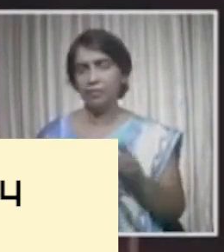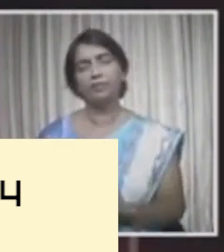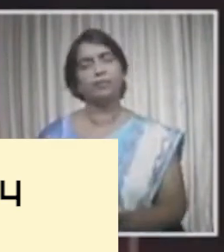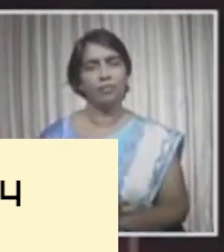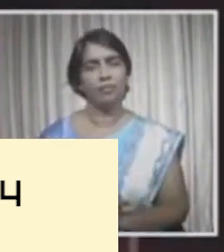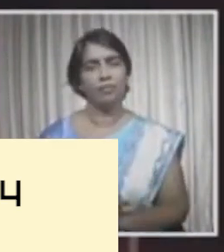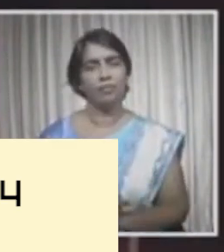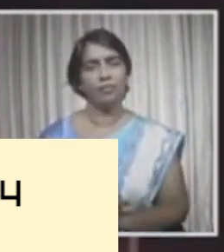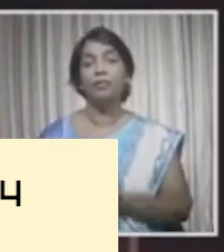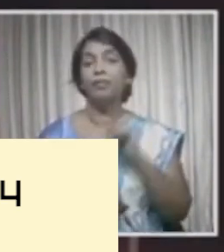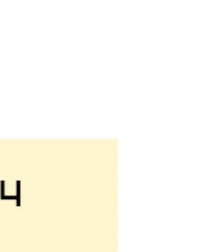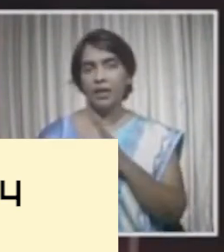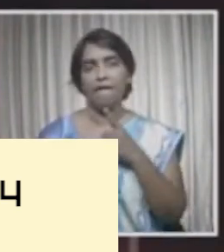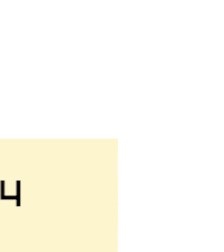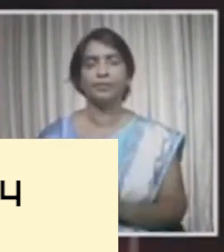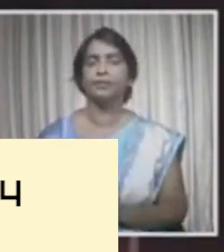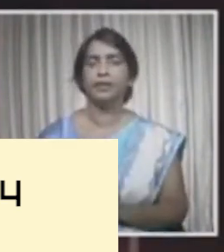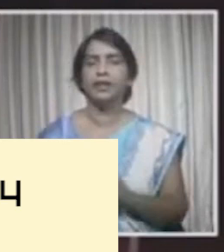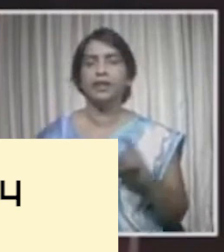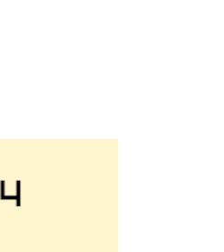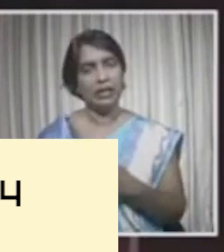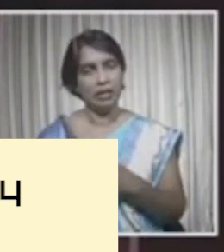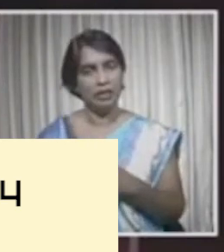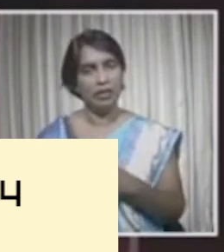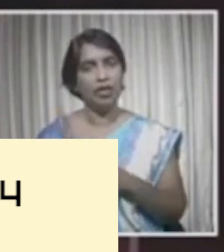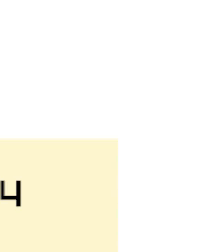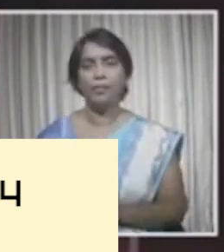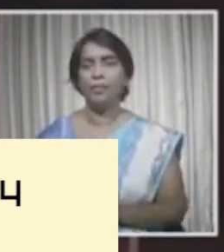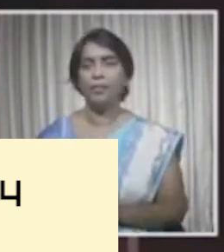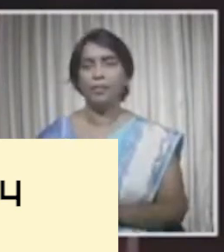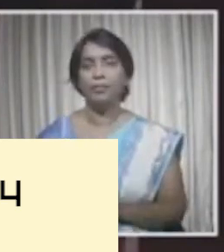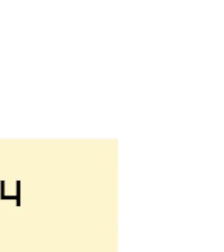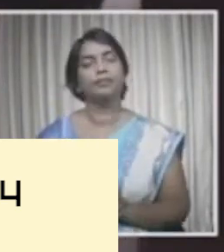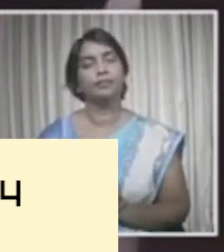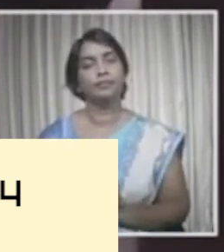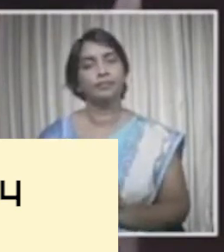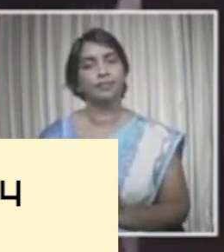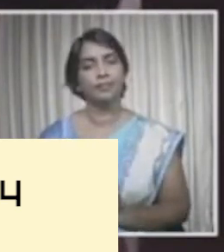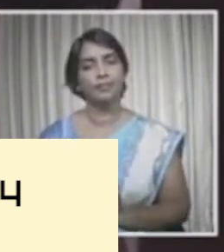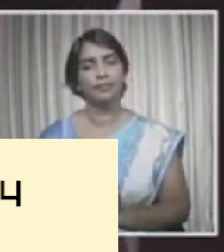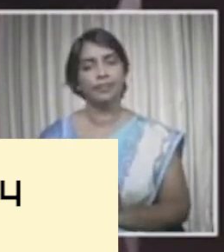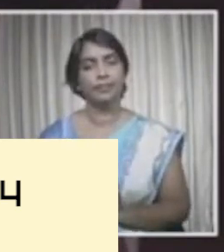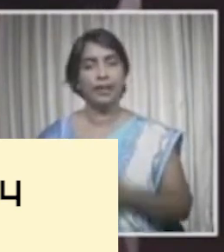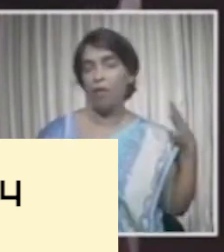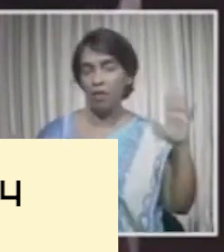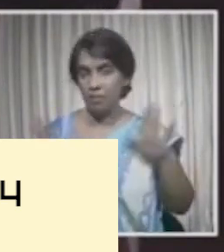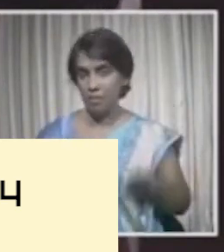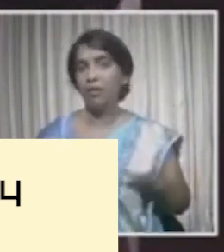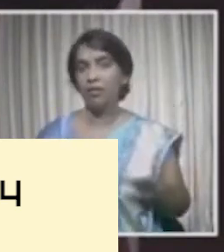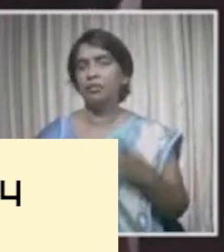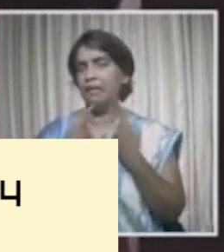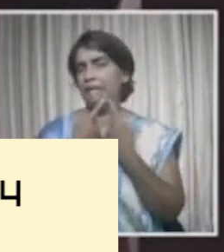இல்லியா உடத்தலைவி, ஏ கே விக்ரமபால, திருகொழும்பு பிரதேசம், தெல் போலிம் வலிந்தலா